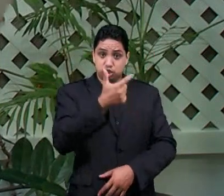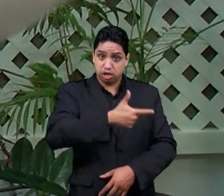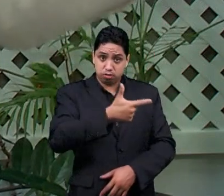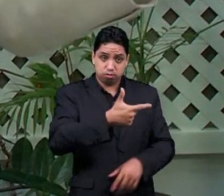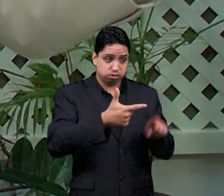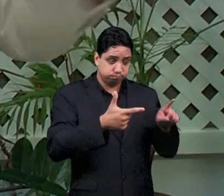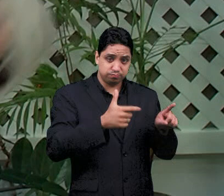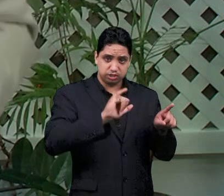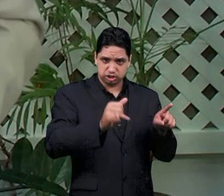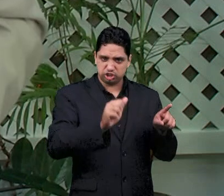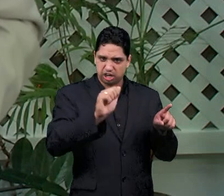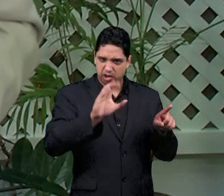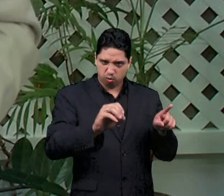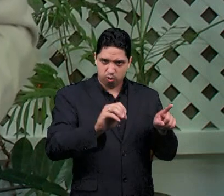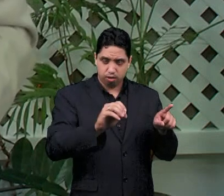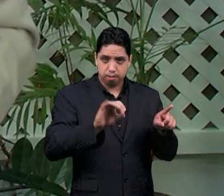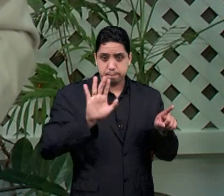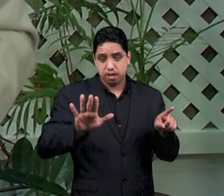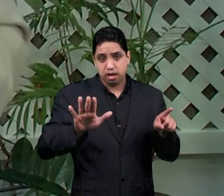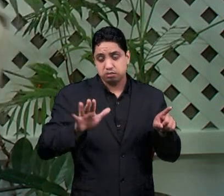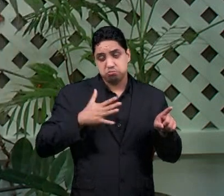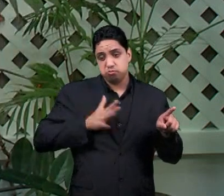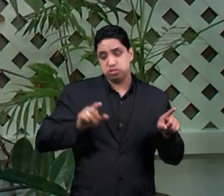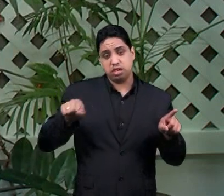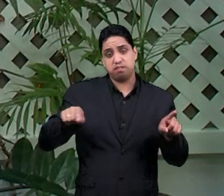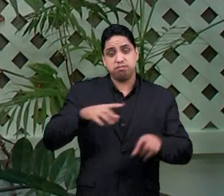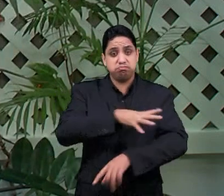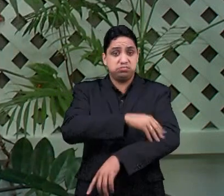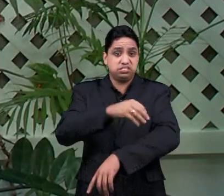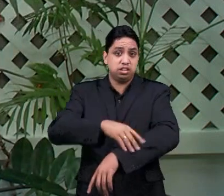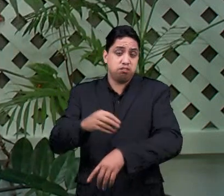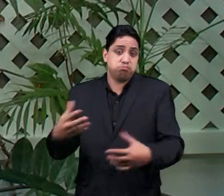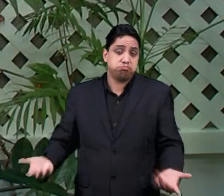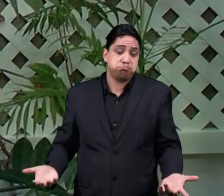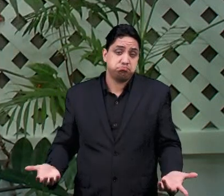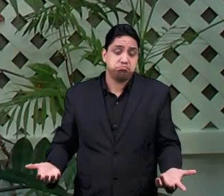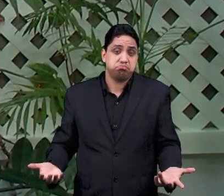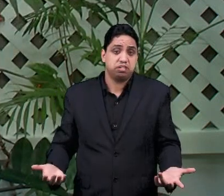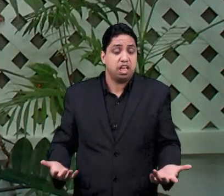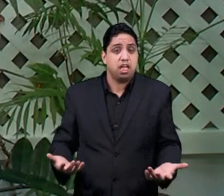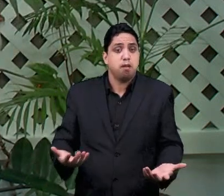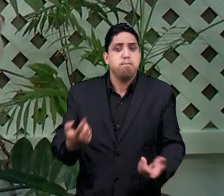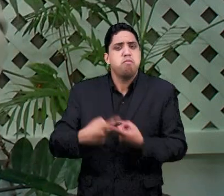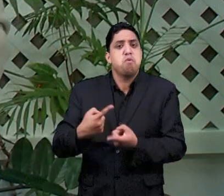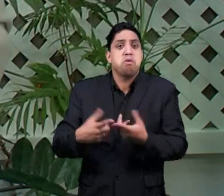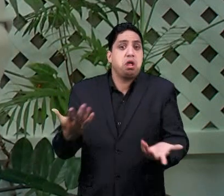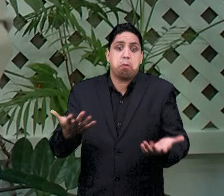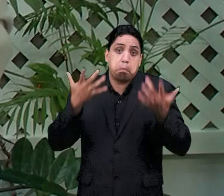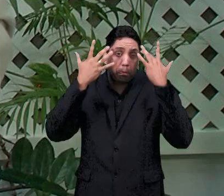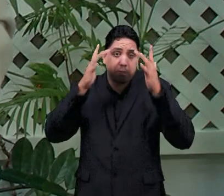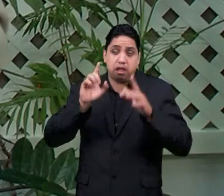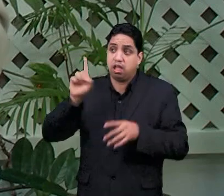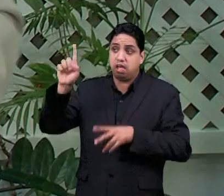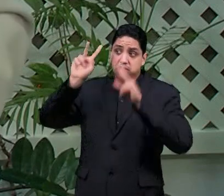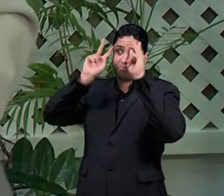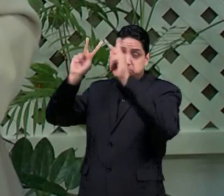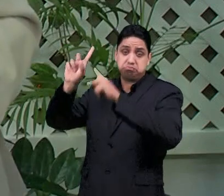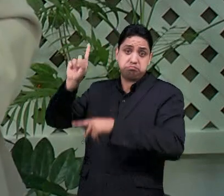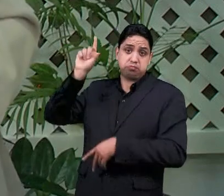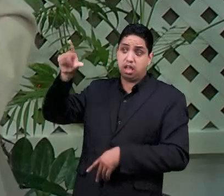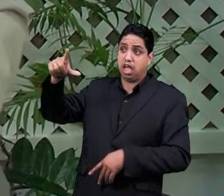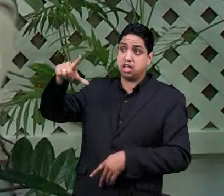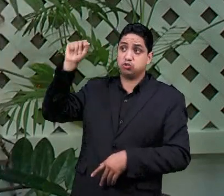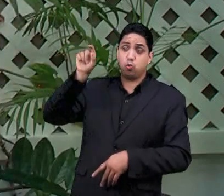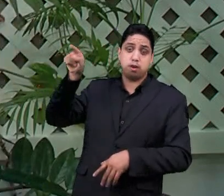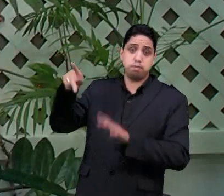Un est venu d'abord et l'autre est venu après. Il a aimé le deuxième. Eh bien, mes frères, c'est de l'économie de Dieu. Le choix lui